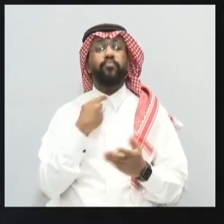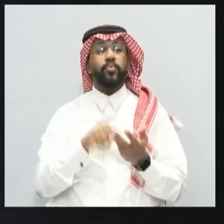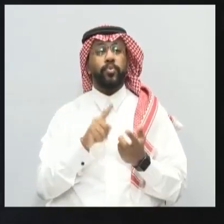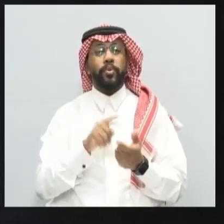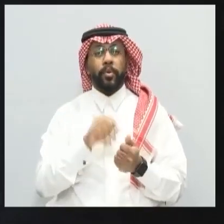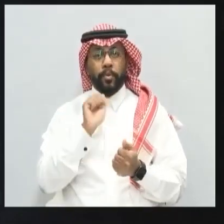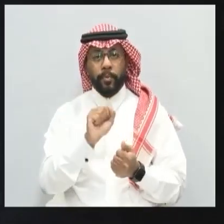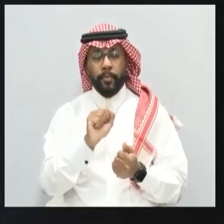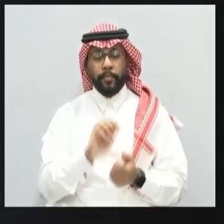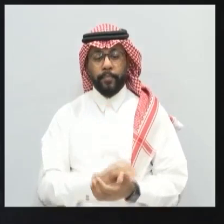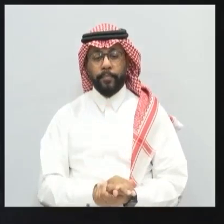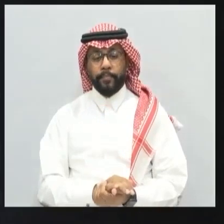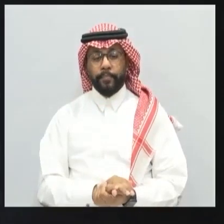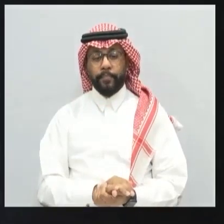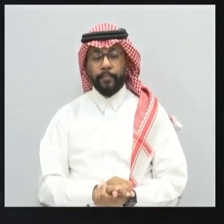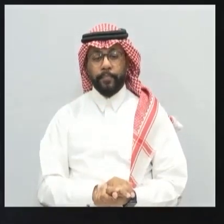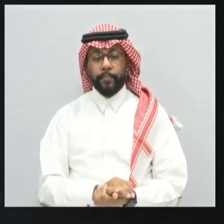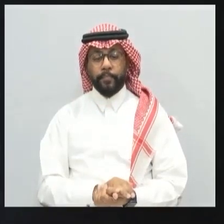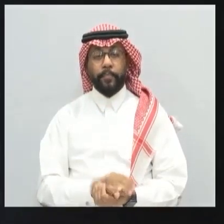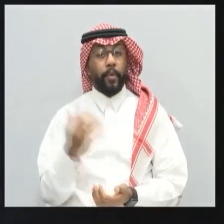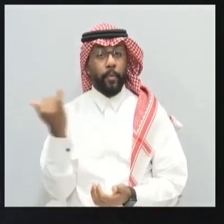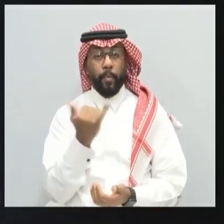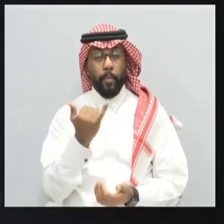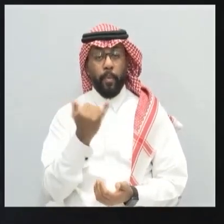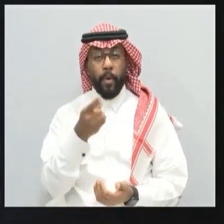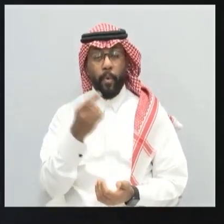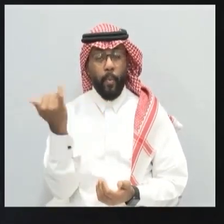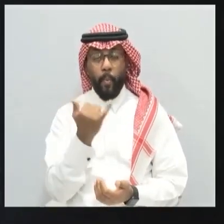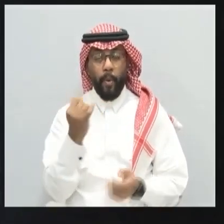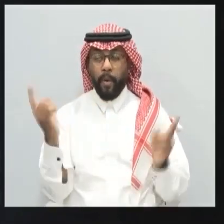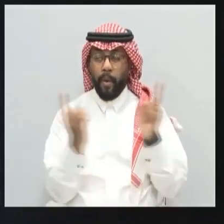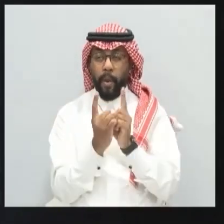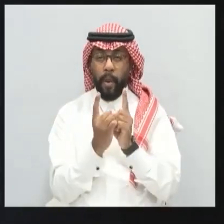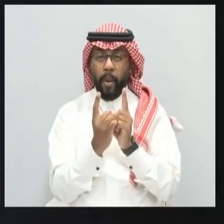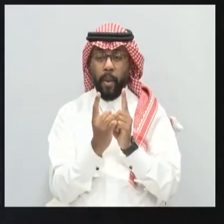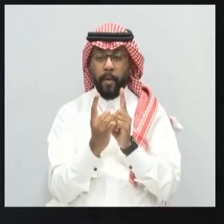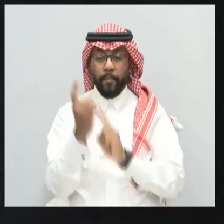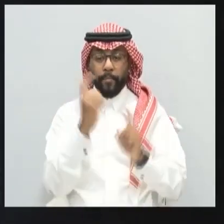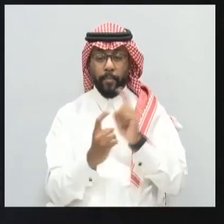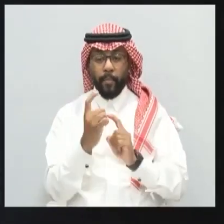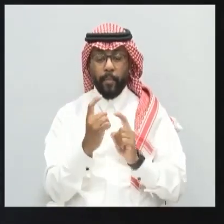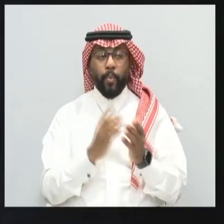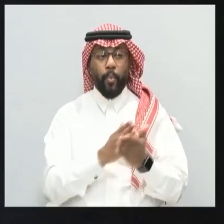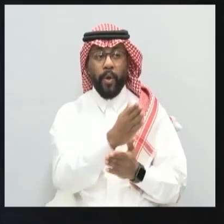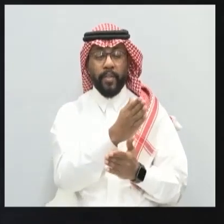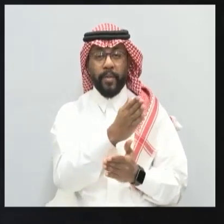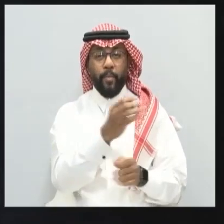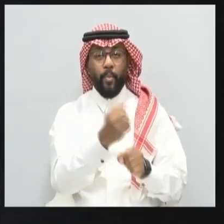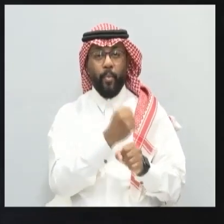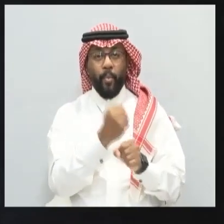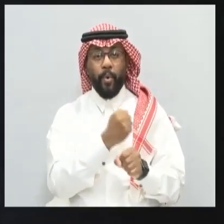في هذه الوظيفه هذه هذه النقاط التي تشكل اهميه متقدم الوظيفه وكذلك كما ذكرنا